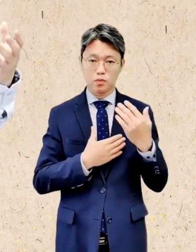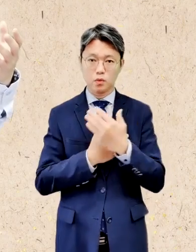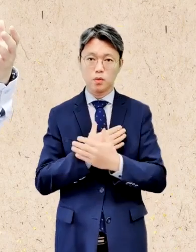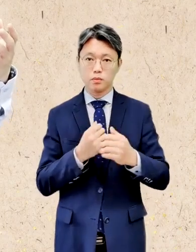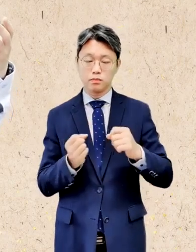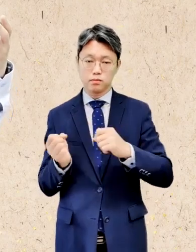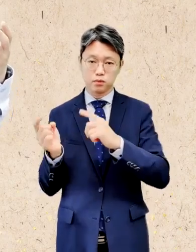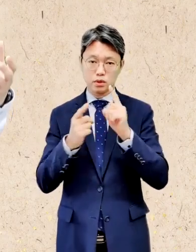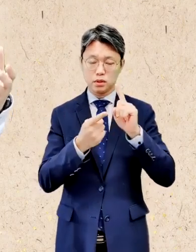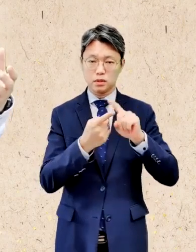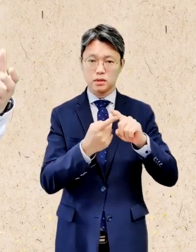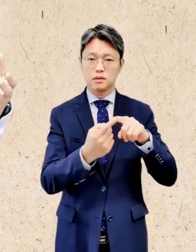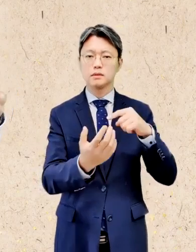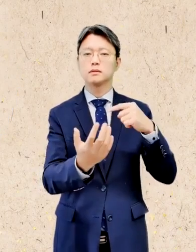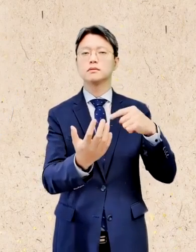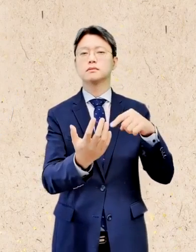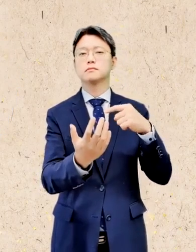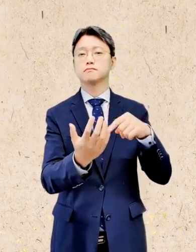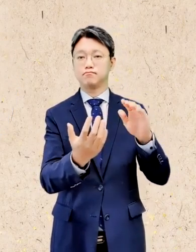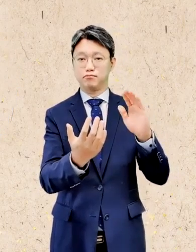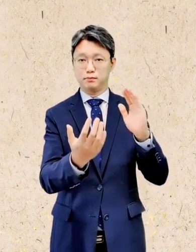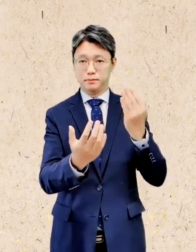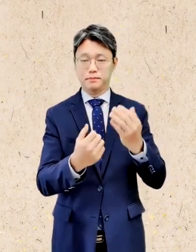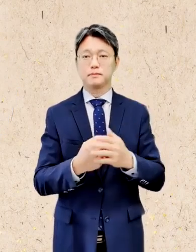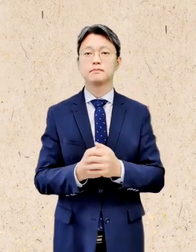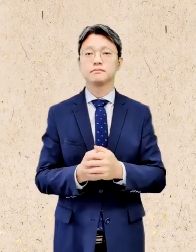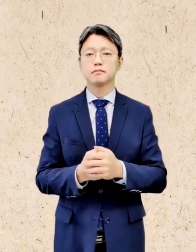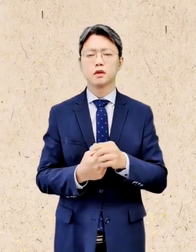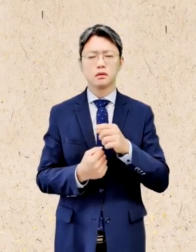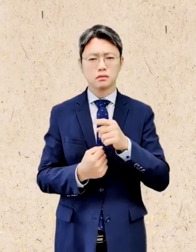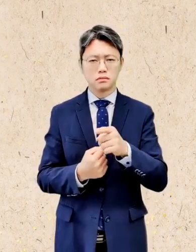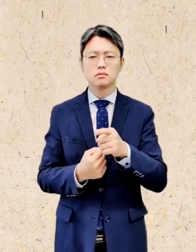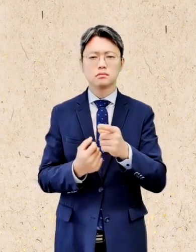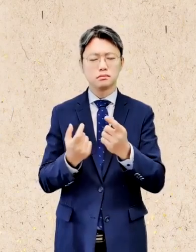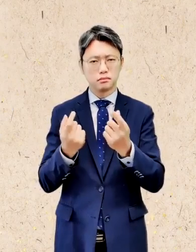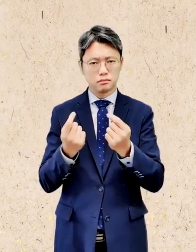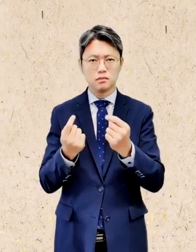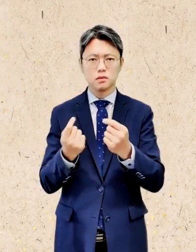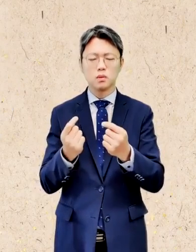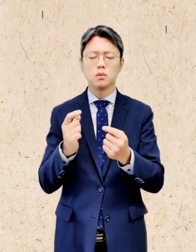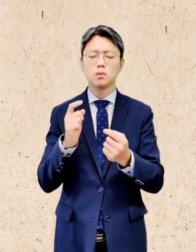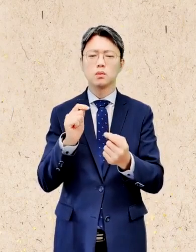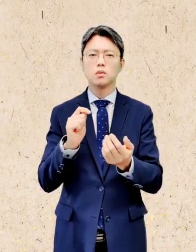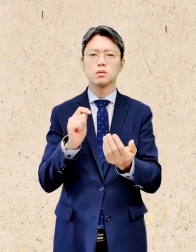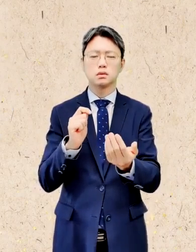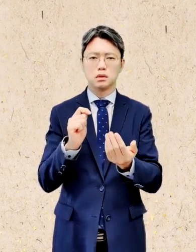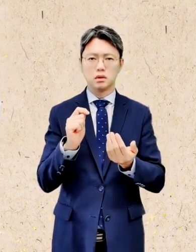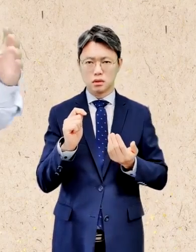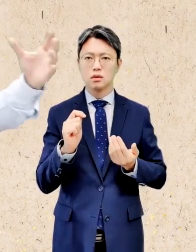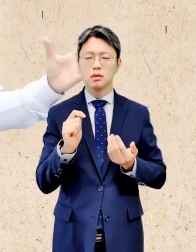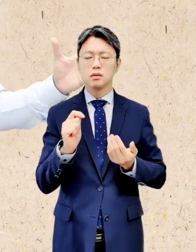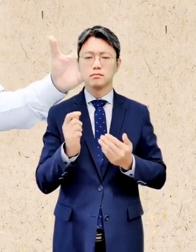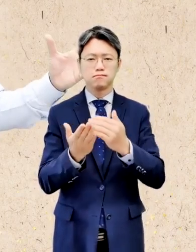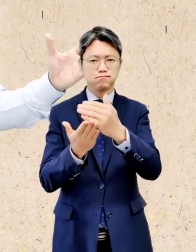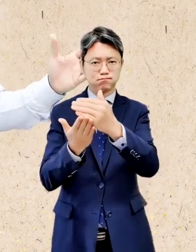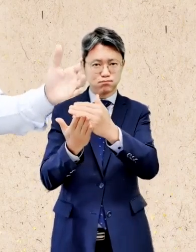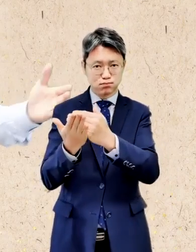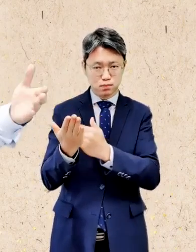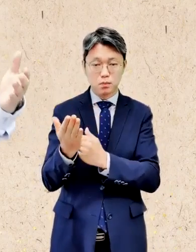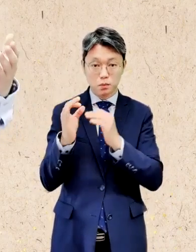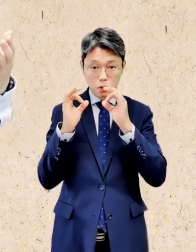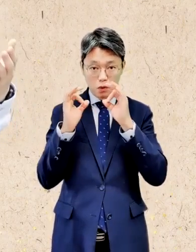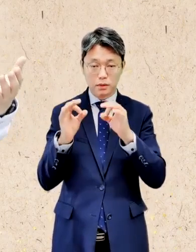대해 가르치고 있습니다. 이런 주제들이 어떻게 고린도전서를 이루고 있는지 전체 구성을